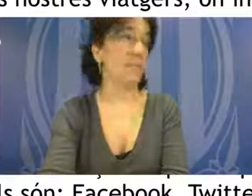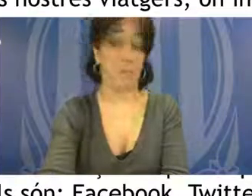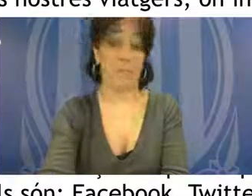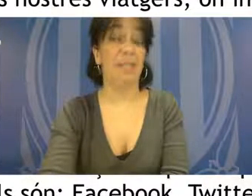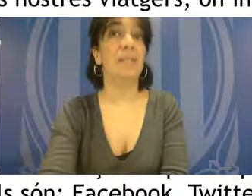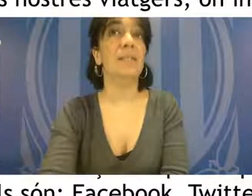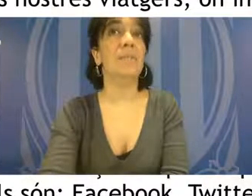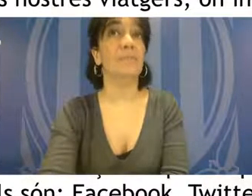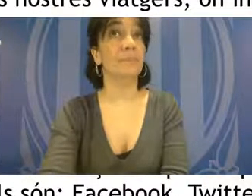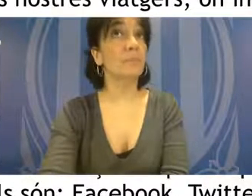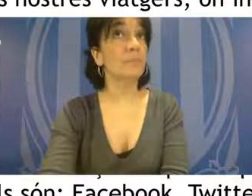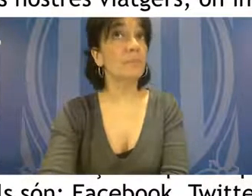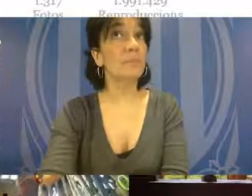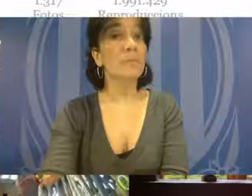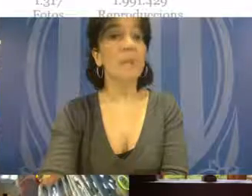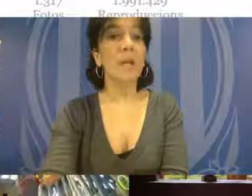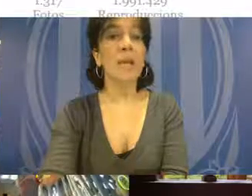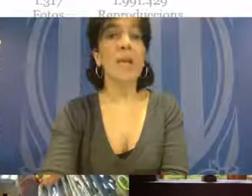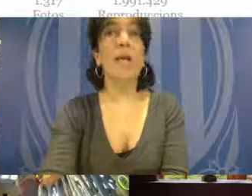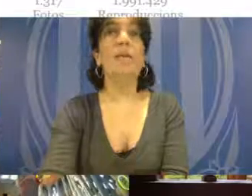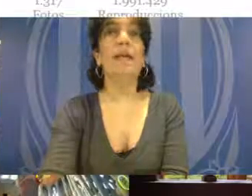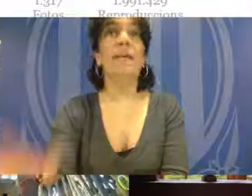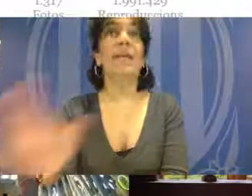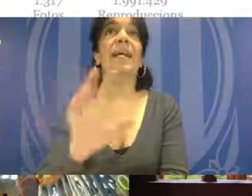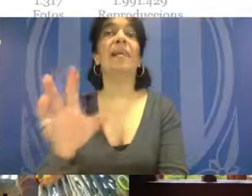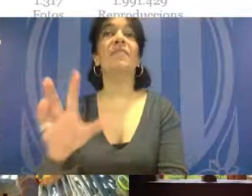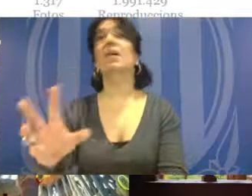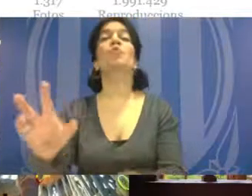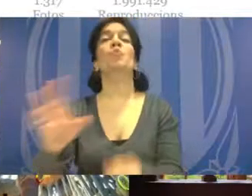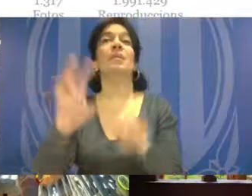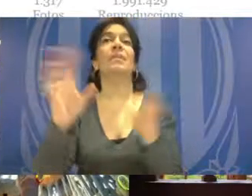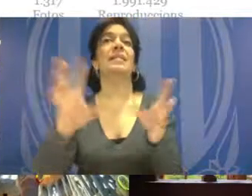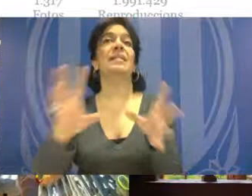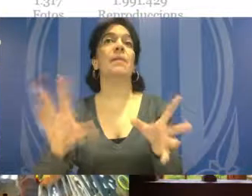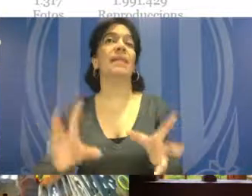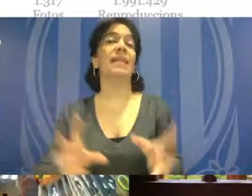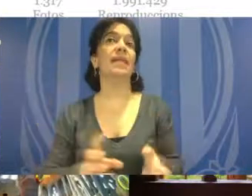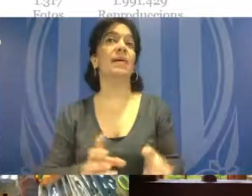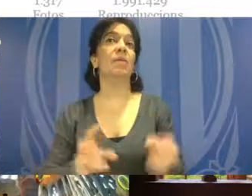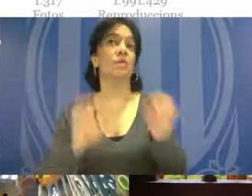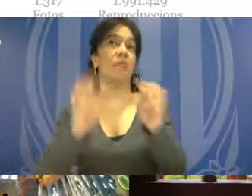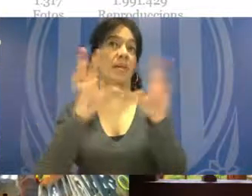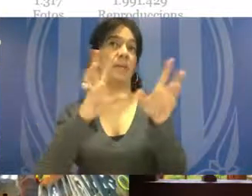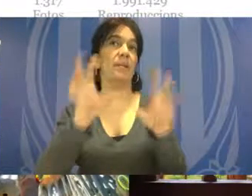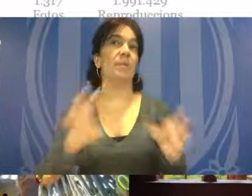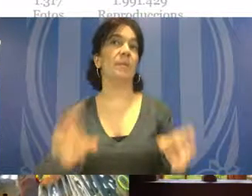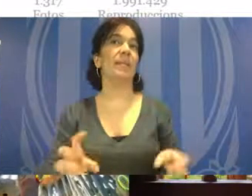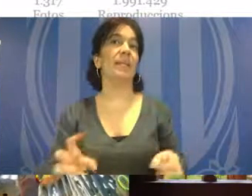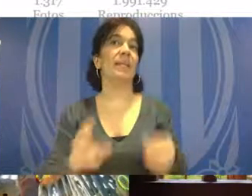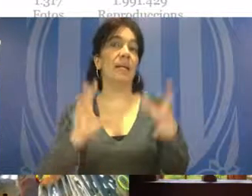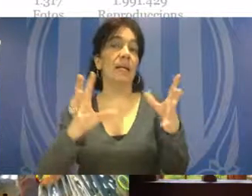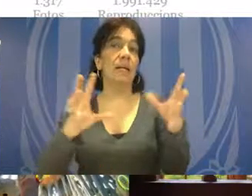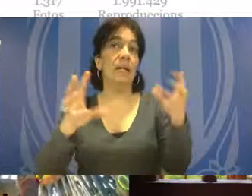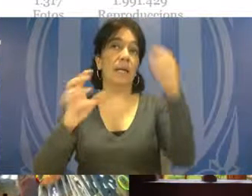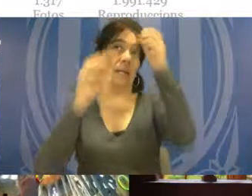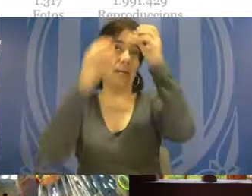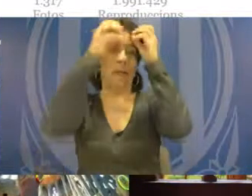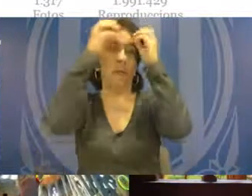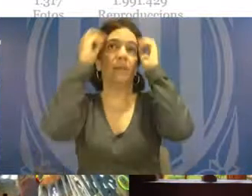Catalunya Experience. De manera gràfica us posem aquesta pantalla doncs, perquè veieu una miqueta...